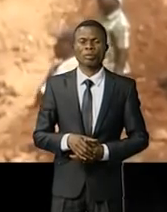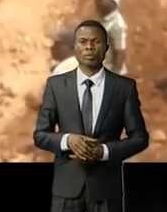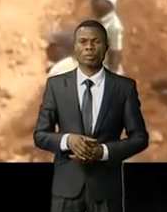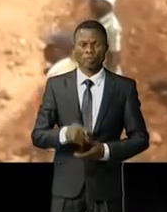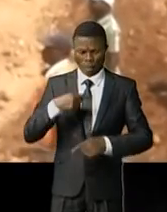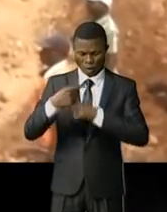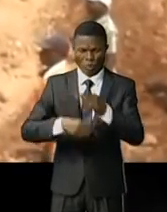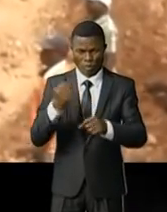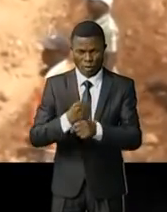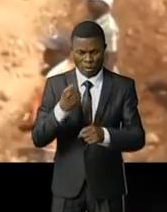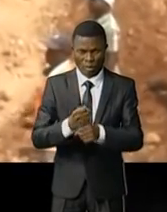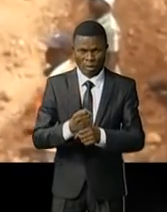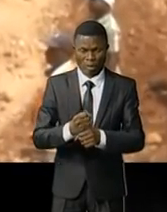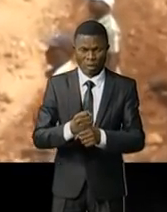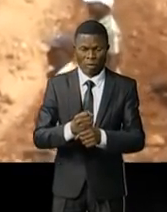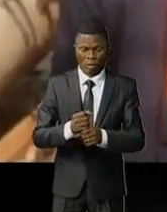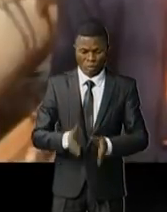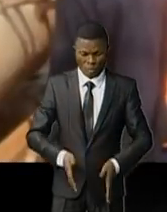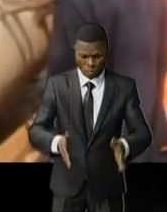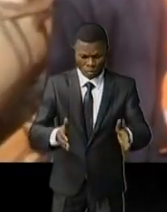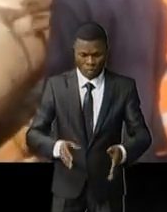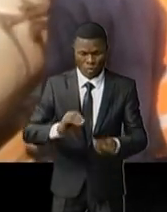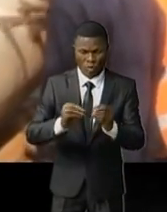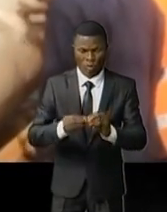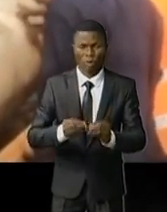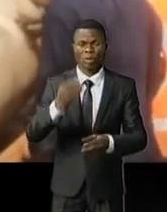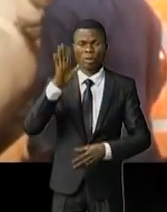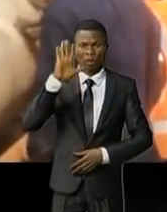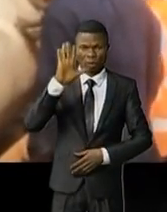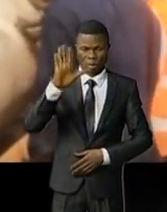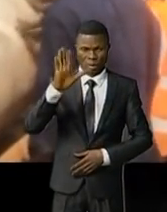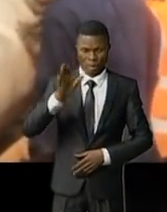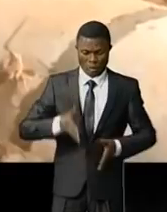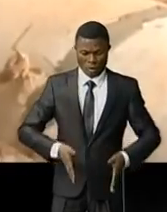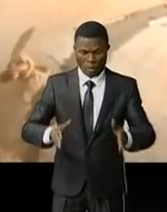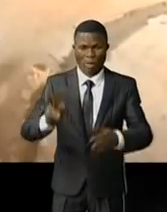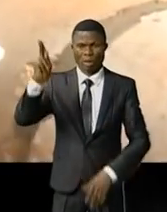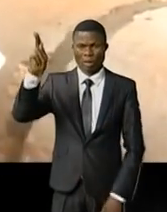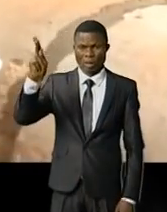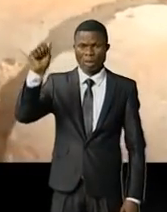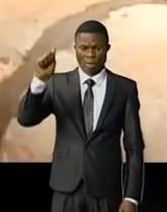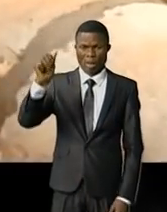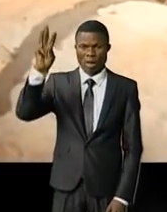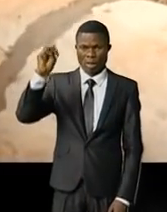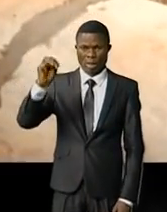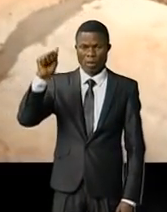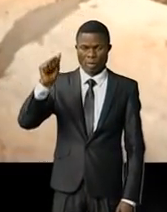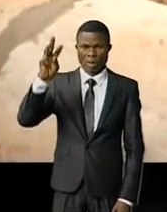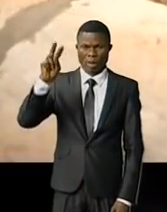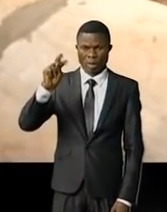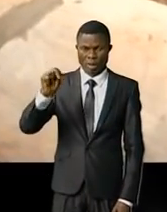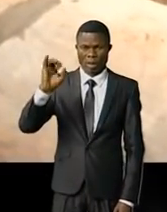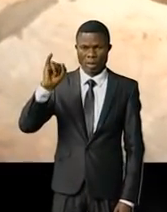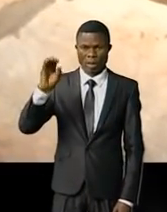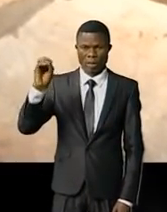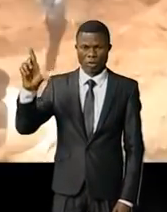Début des travaux de la pose des buses sur la route nationale numéro 5 au niveau des Kamagnola en face du couvent des sœurs religieuses mardi